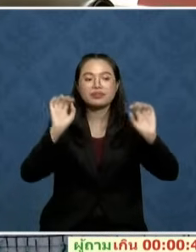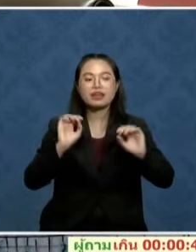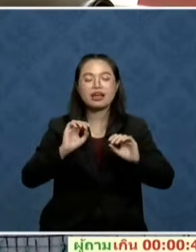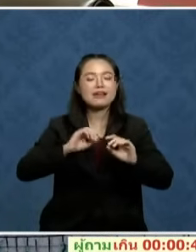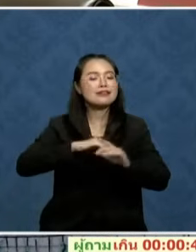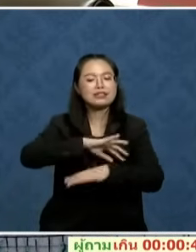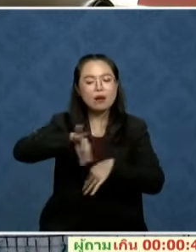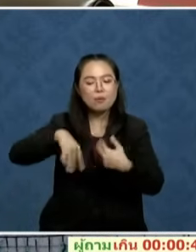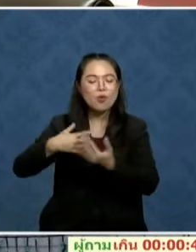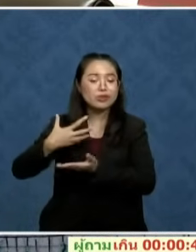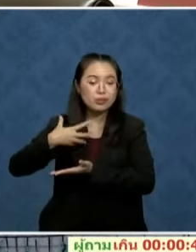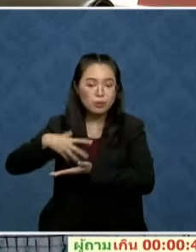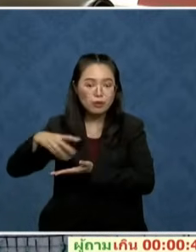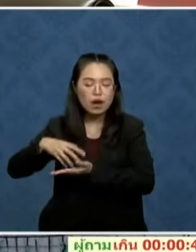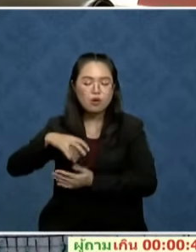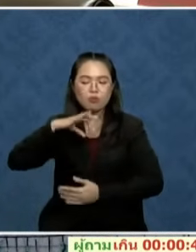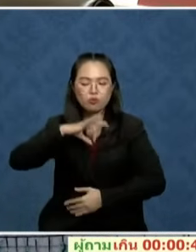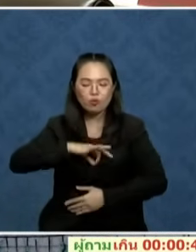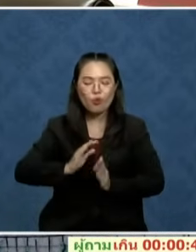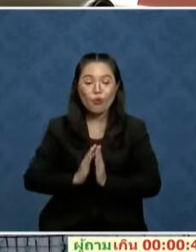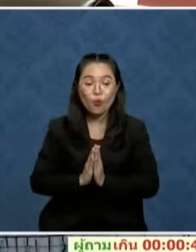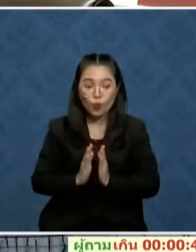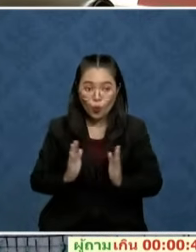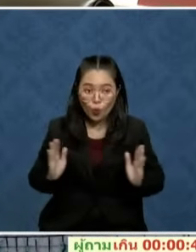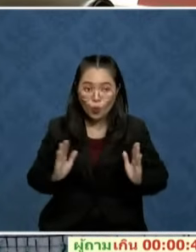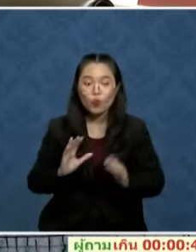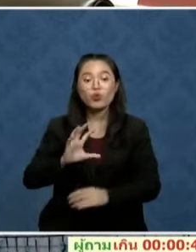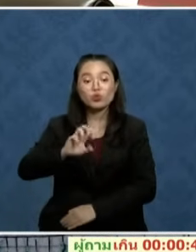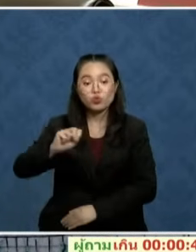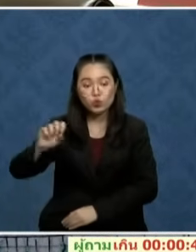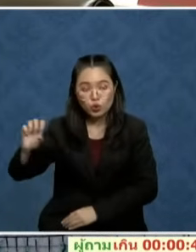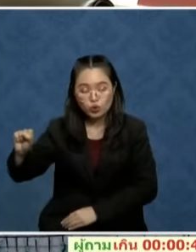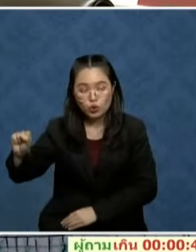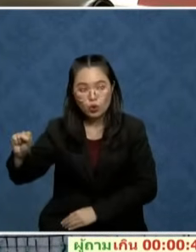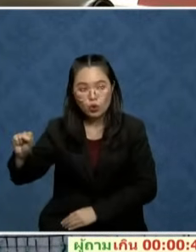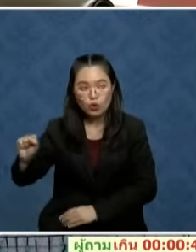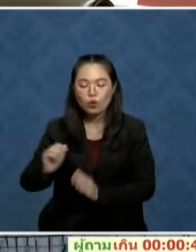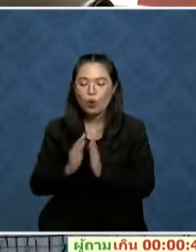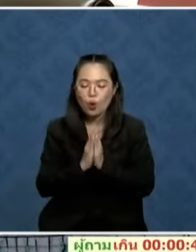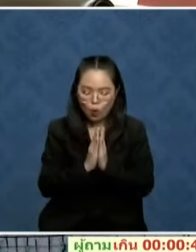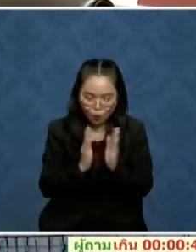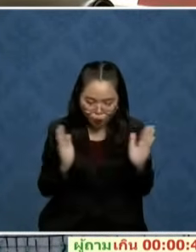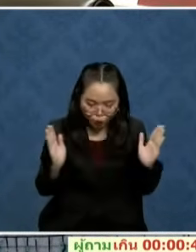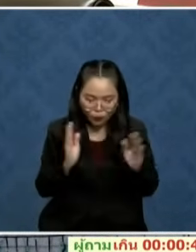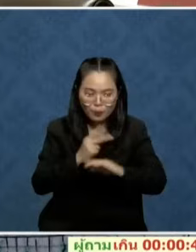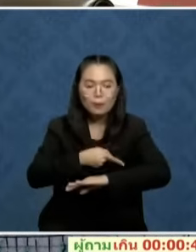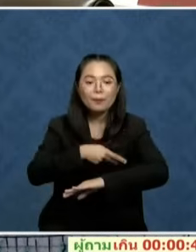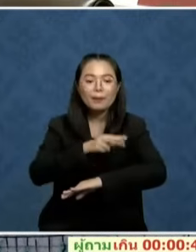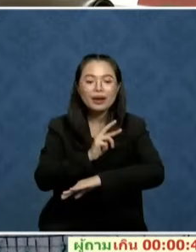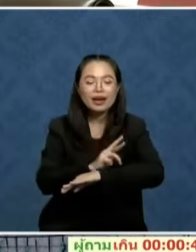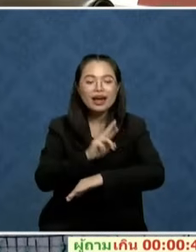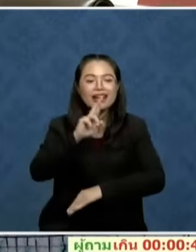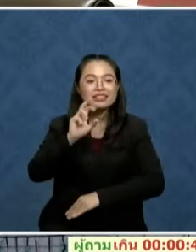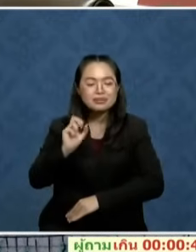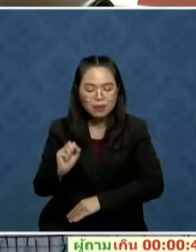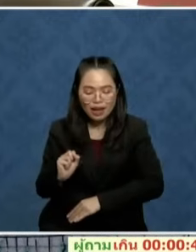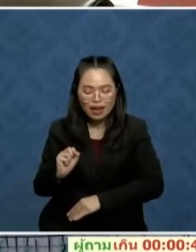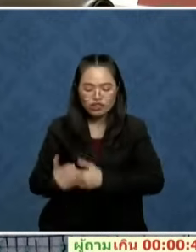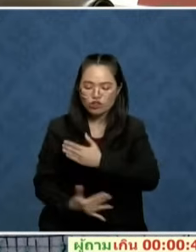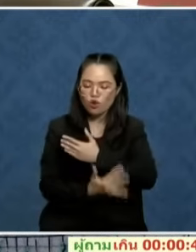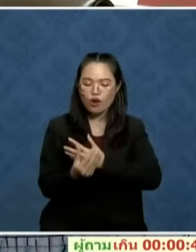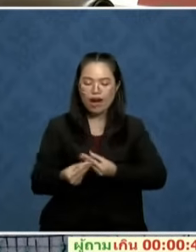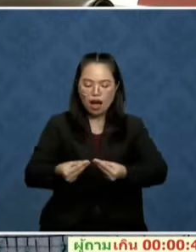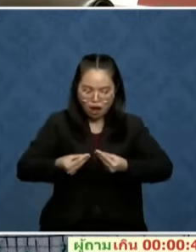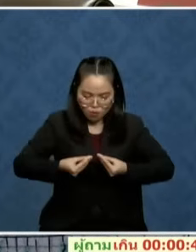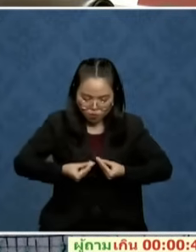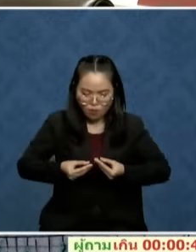ดนี้ผมขอพระคุณท่านส.ส.ผู้ทรงเกียรติและขอกราบขอบคุณท่านประธานสภาผู้แทนราษฎรที่ให้โอกาสผมได้ชี้แ